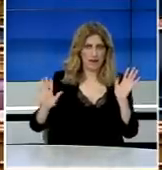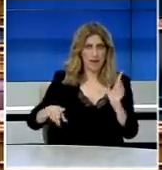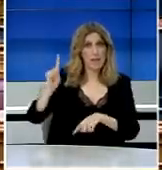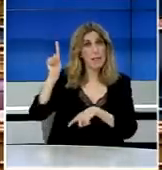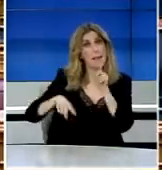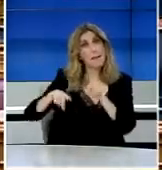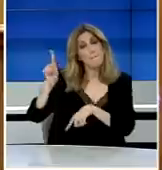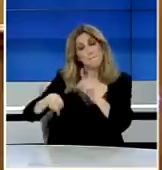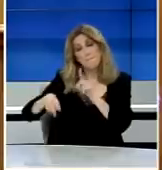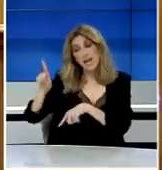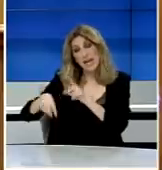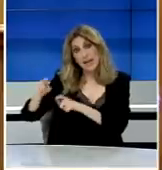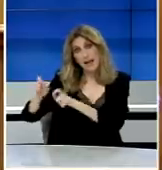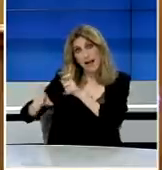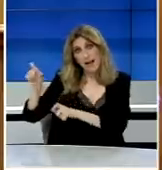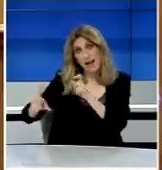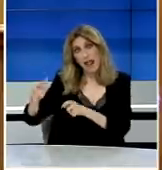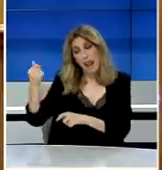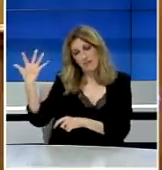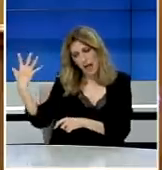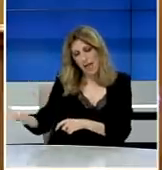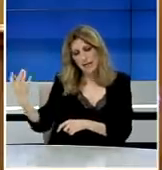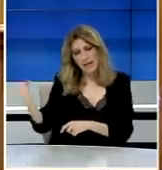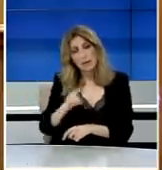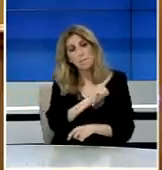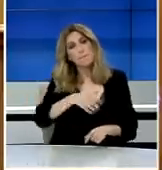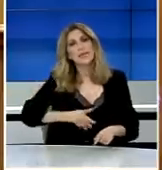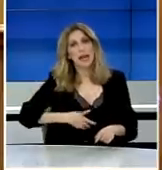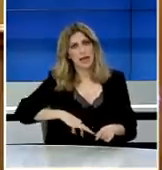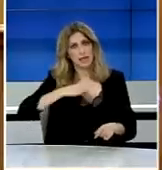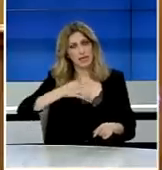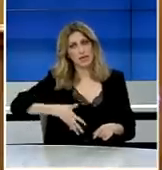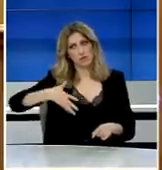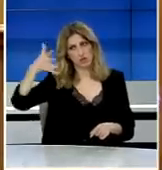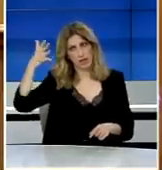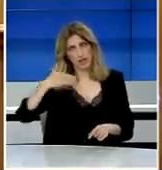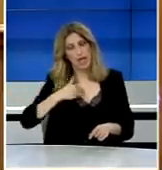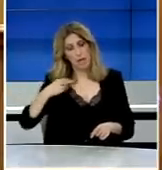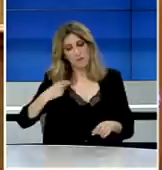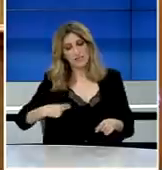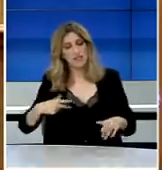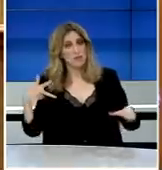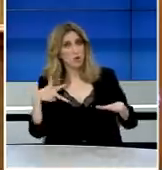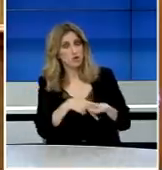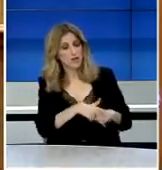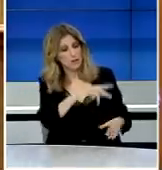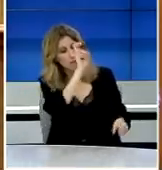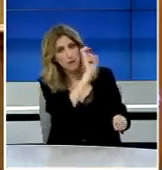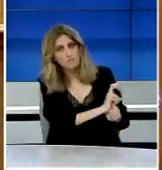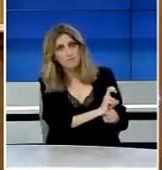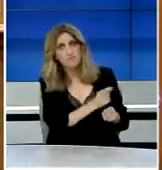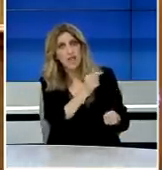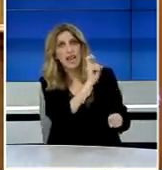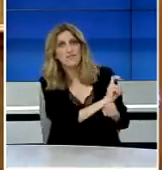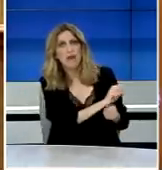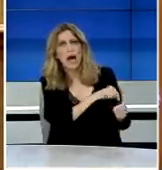και εδώ. Ξέρετε, κύριε Μητσοτάκη, μην γελάτε. Γιατί στα δημόσια ταμεία δεν σας αφήσαμε λεφτόδεντρα, αλλά σας αφήσαμε τους καρπούς από τις